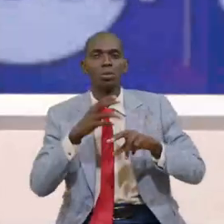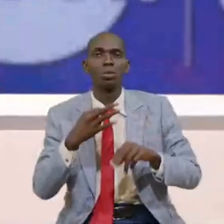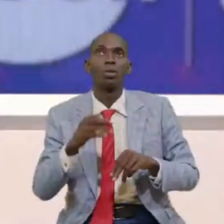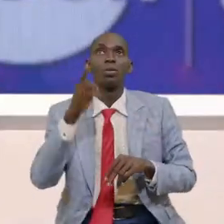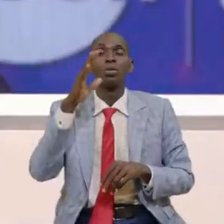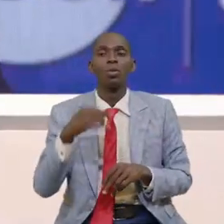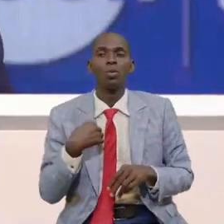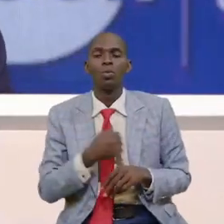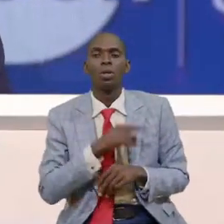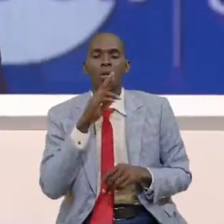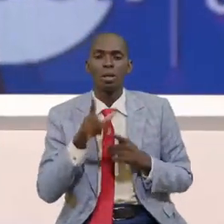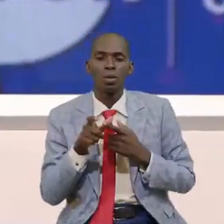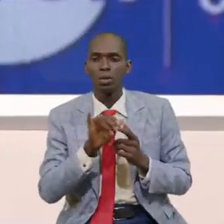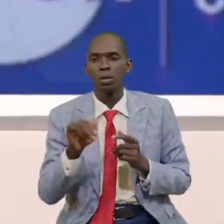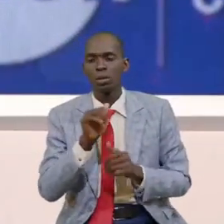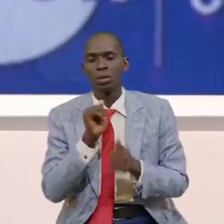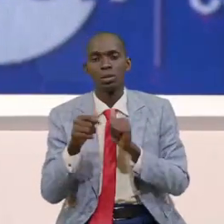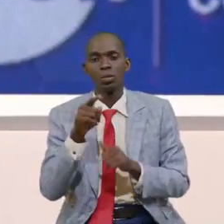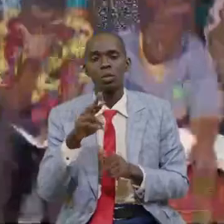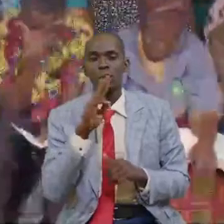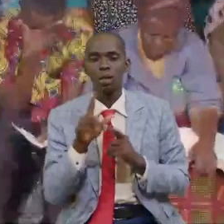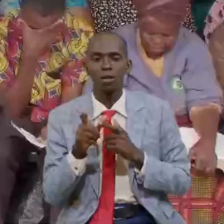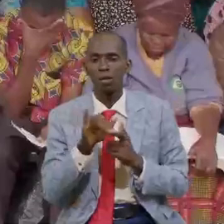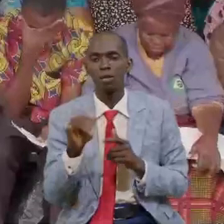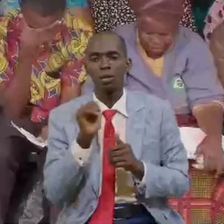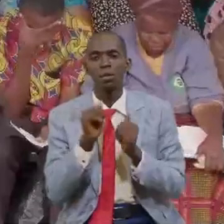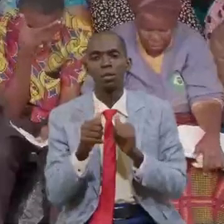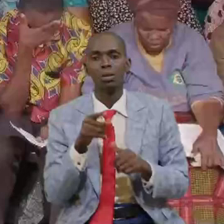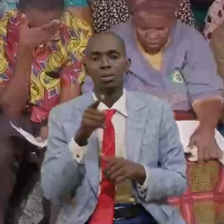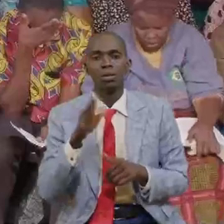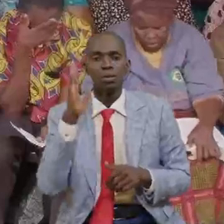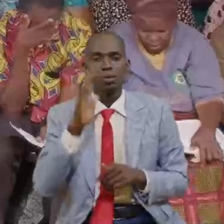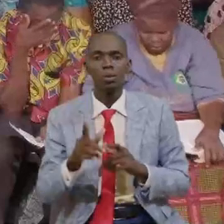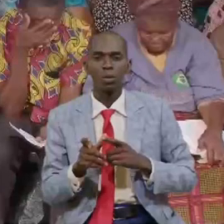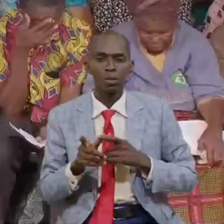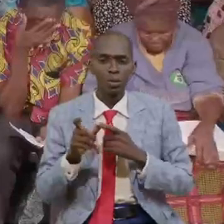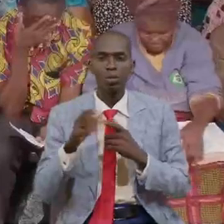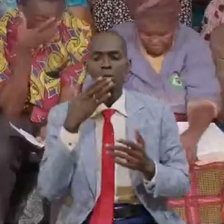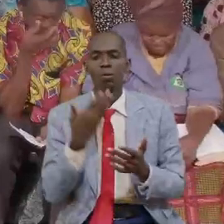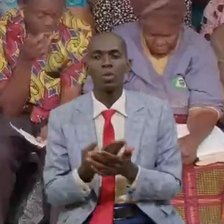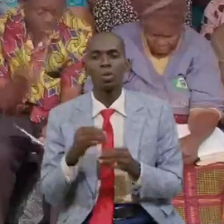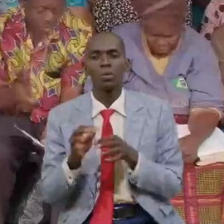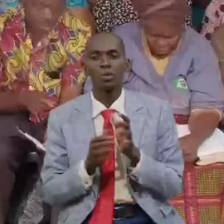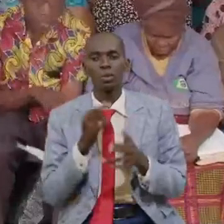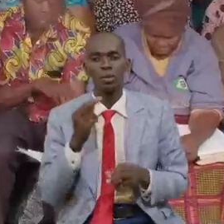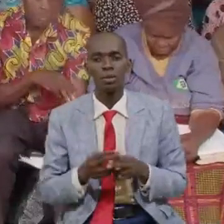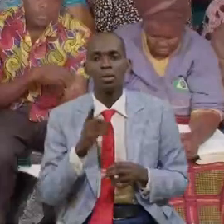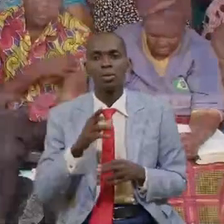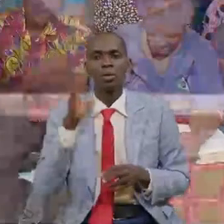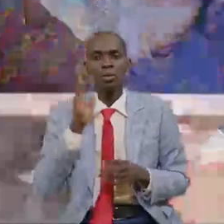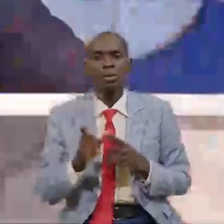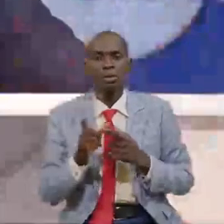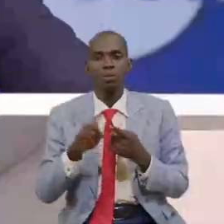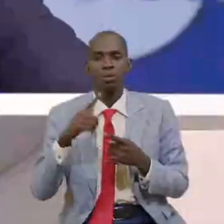Nous sommes dans une course. Toi, tu es engagé dans une course et tu vas bien courir. Et tu vas courir jusqu'à la